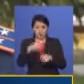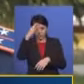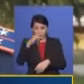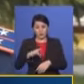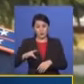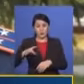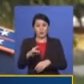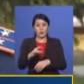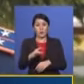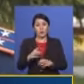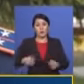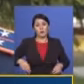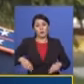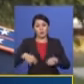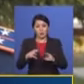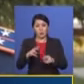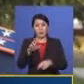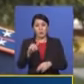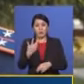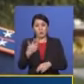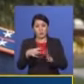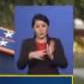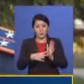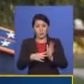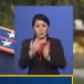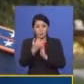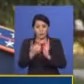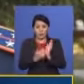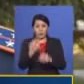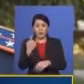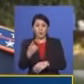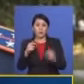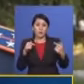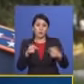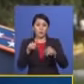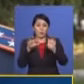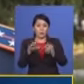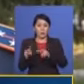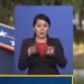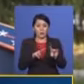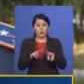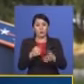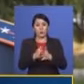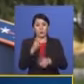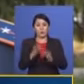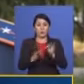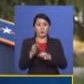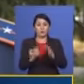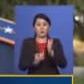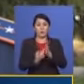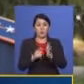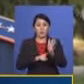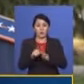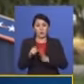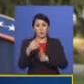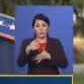Қазақстан Республикасының қылмыстық кодексі 337 бабы 1 бөлігі заңсыз аңшылық бойынша сотқа дейінгі тергеп тексерудің бірыңғай